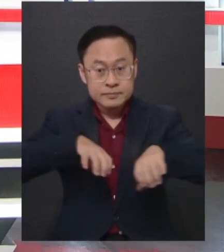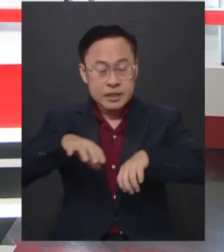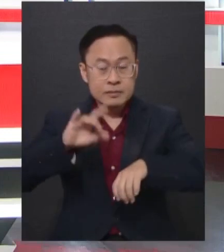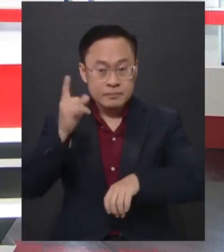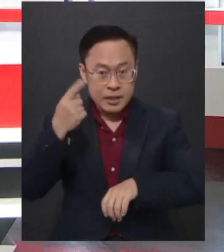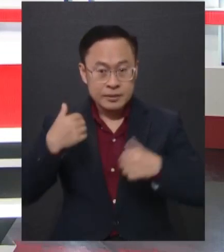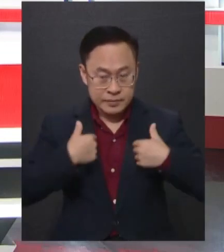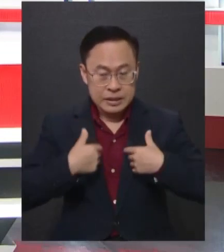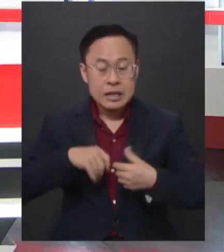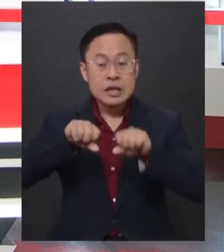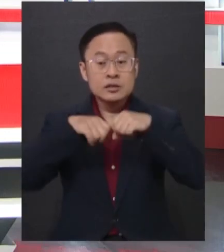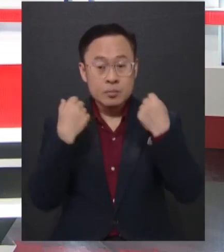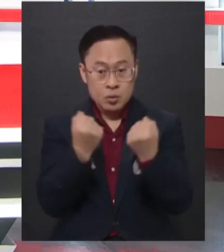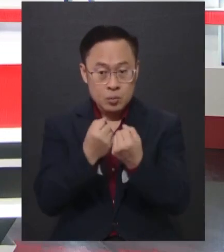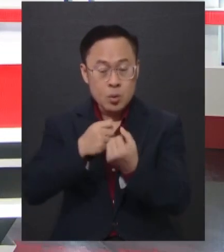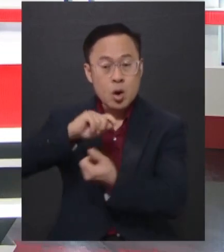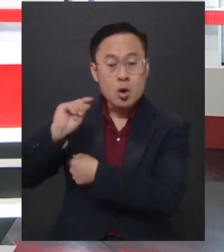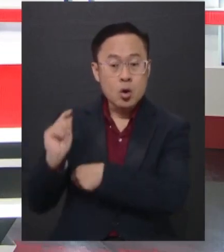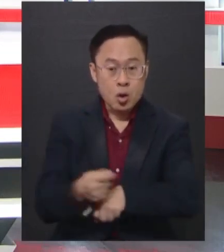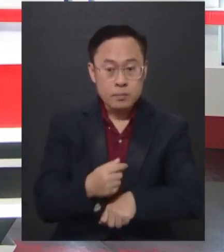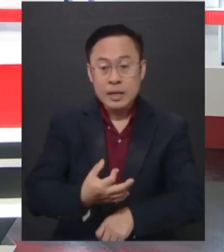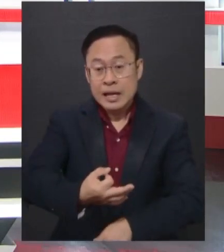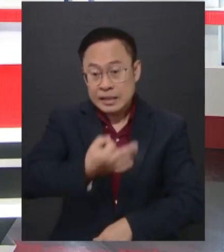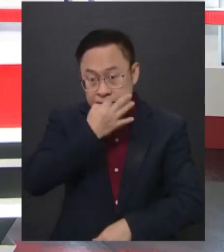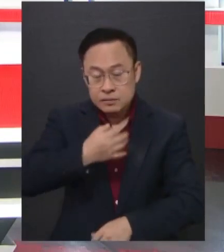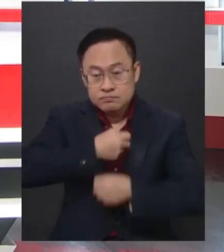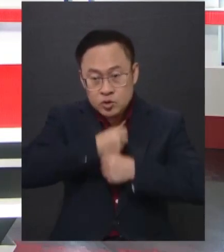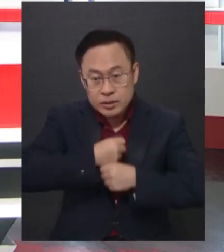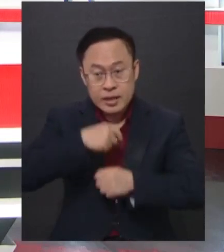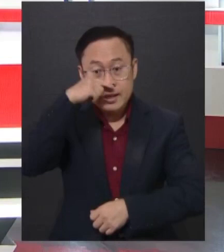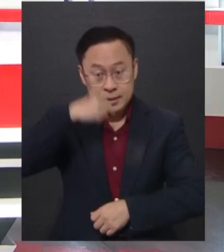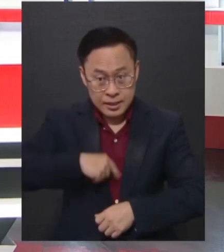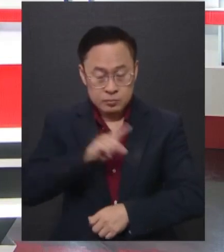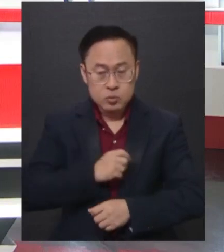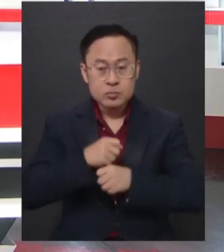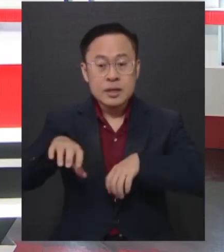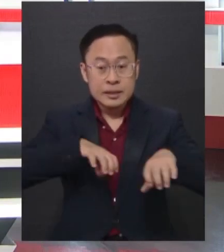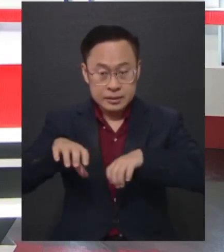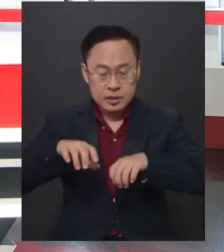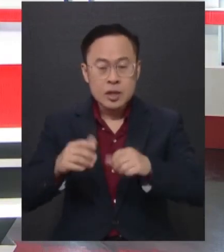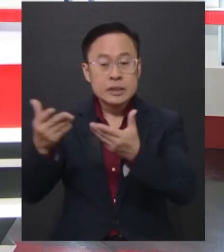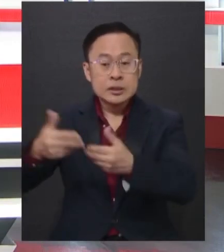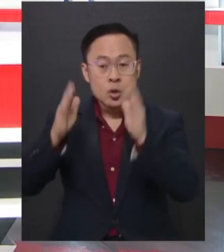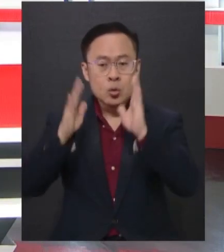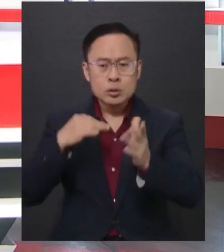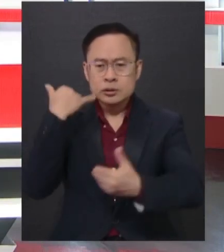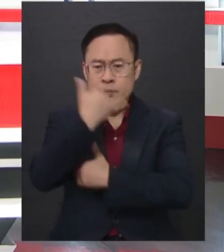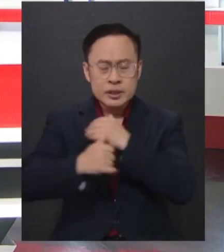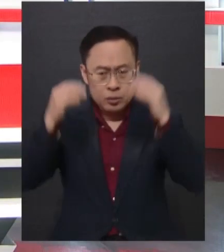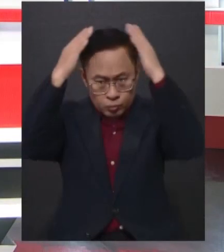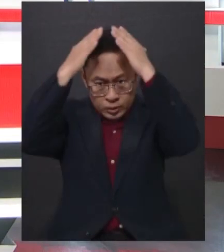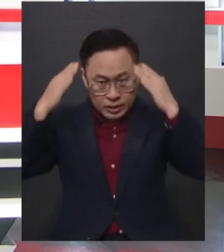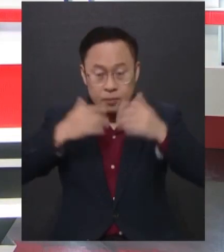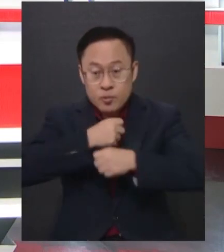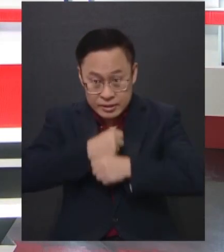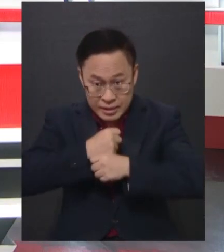สมาคมกีฬากอล์ฟอาชีพอาวุโสไทยนะครับเตรียมจะจัดศึกกอล์ฟไทยซีเนียร์ทัวร์ครับดึงโปรไทยญี่ปุ่นแล้วก็นักกอล์ฟสมัครเล่นชาวเวียดนามม